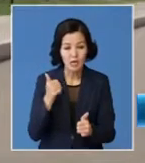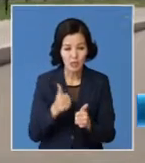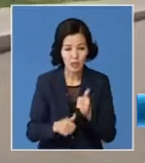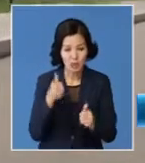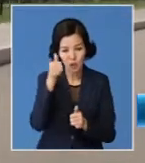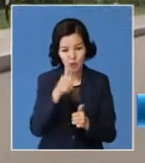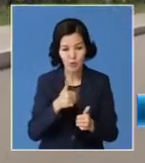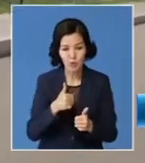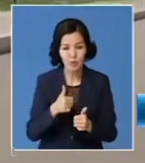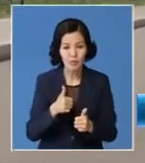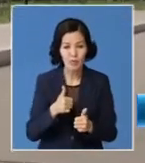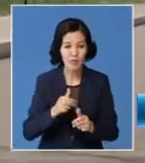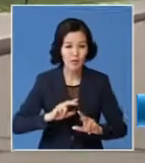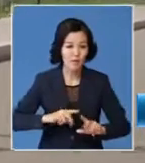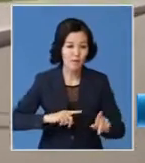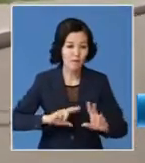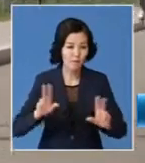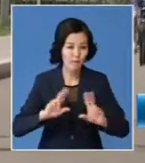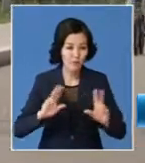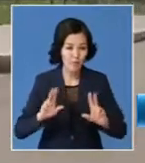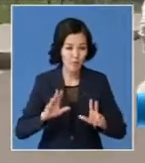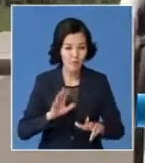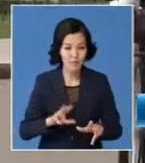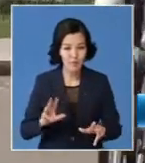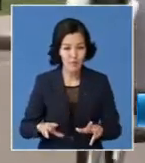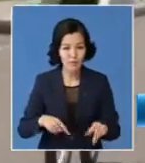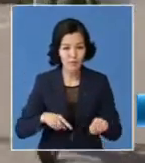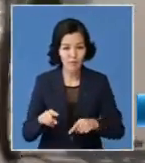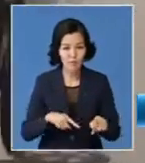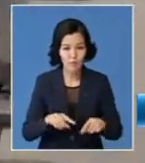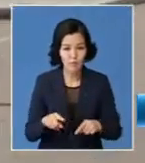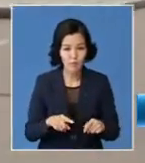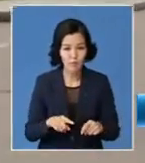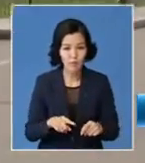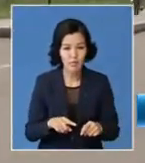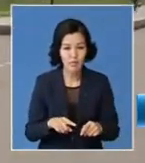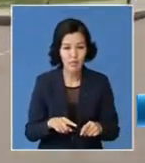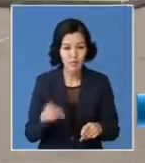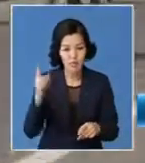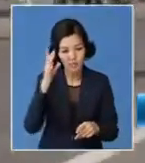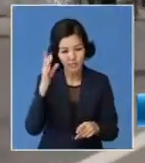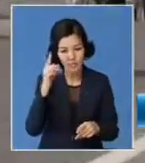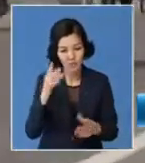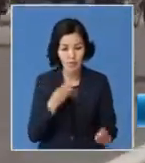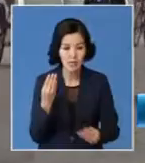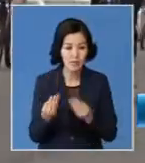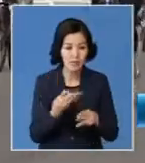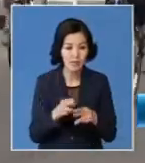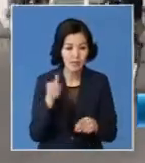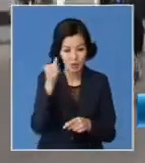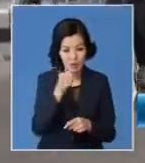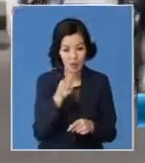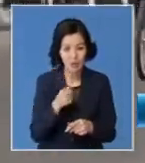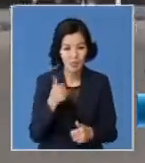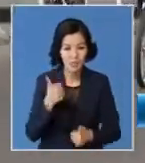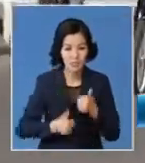таких популярных видах спорта, как футбол, волейбол, баскетбол, в президентском многоборье и интеллектуальных играх. В этом году медики решили